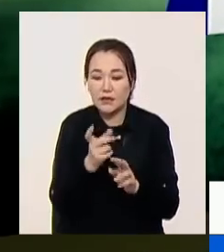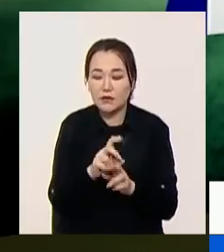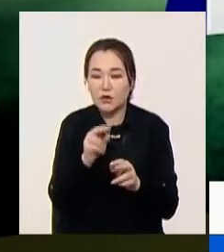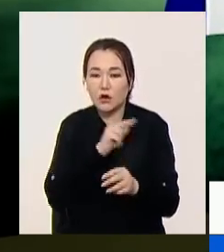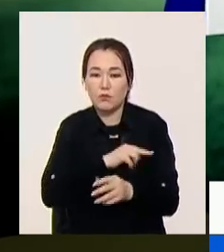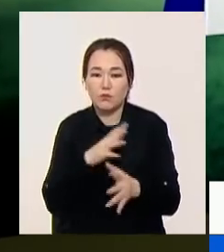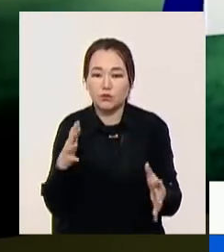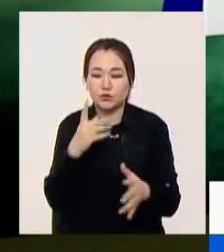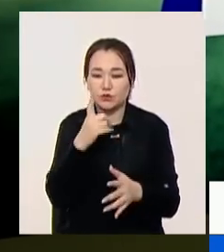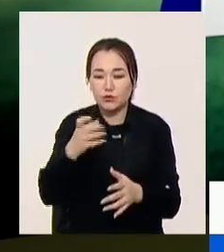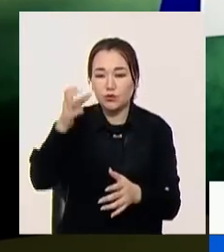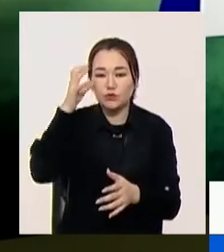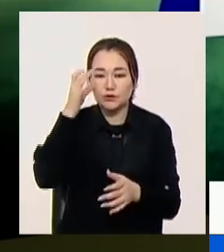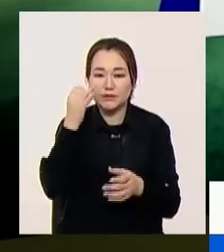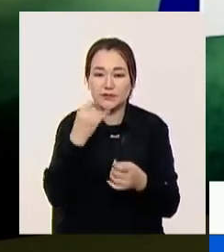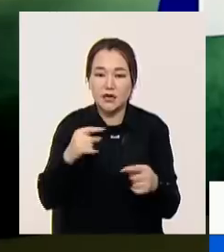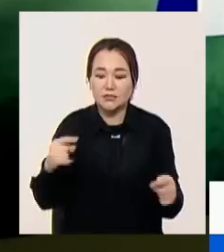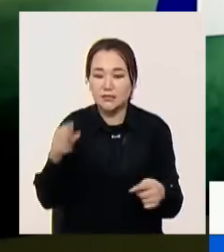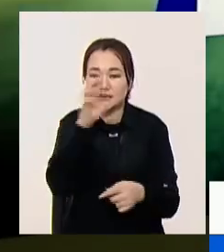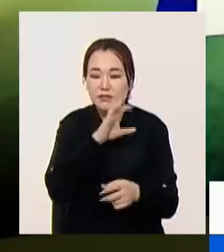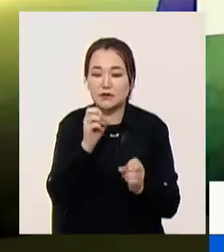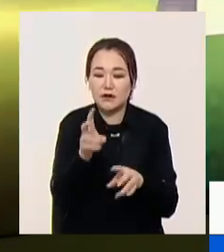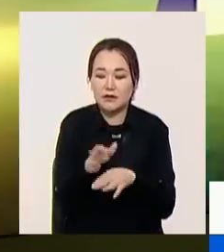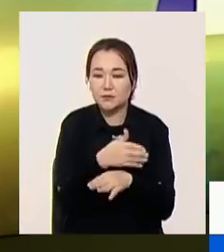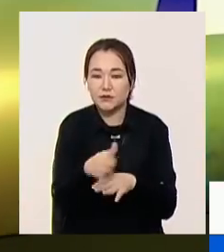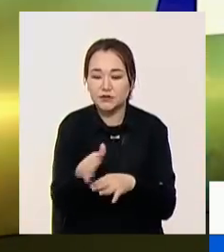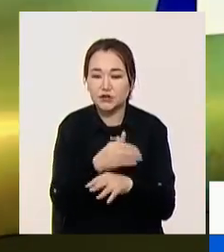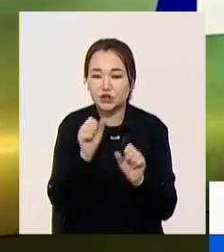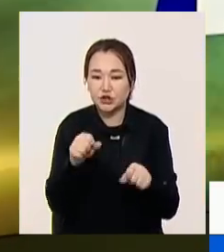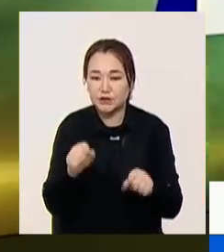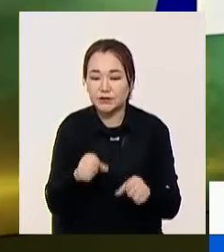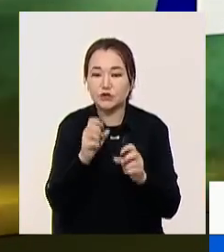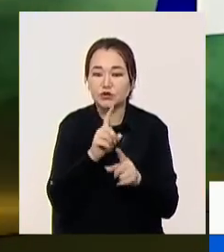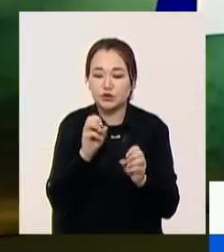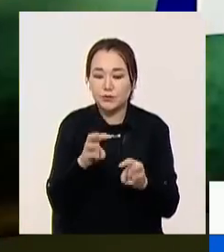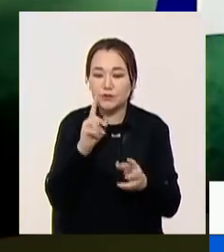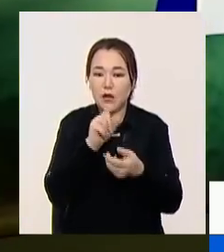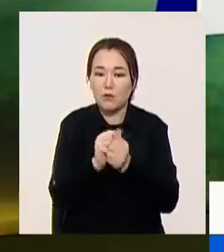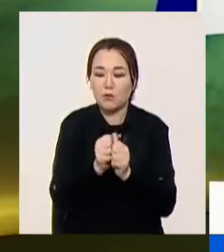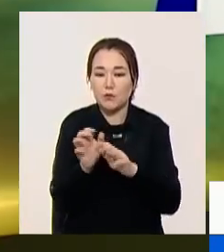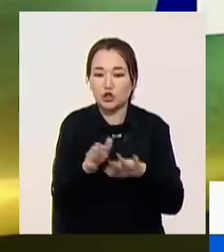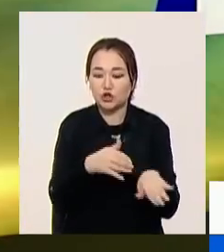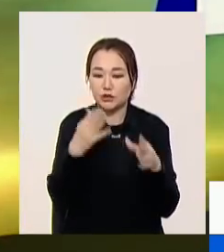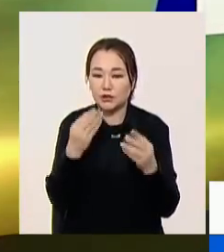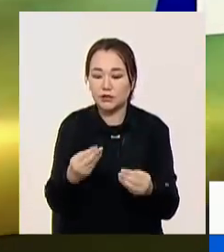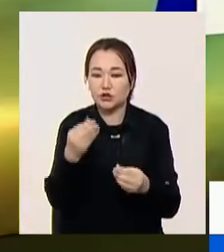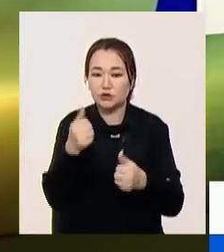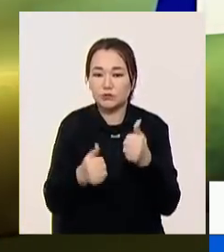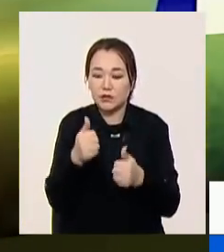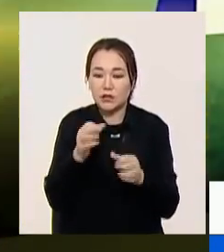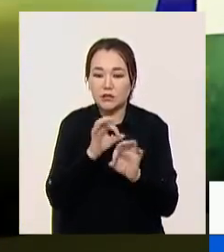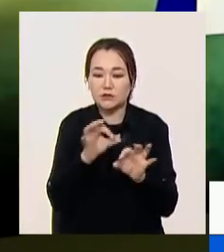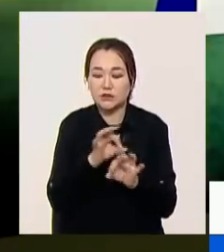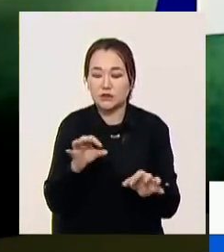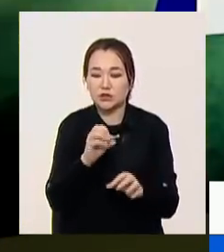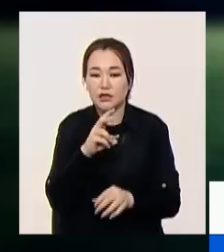работали больше 100 ученых из разных стран. Как распределились шансы и чем еще запомнился прошедший день чемпионата, расскажет Елена